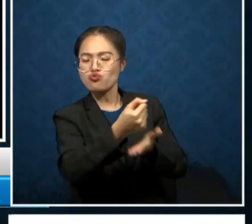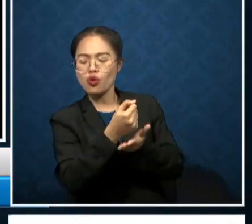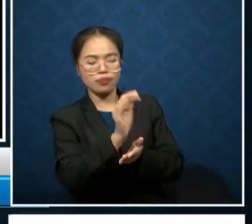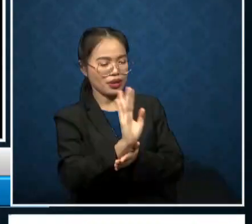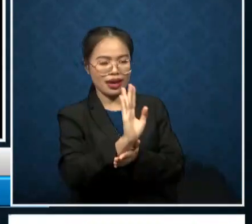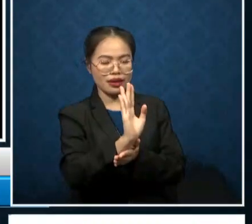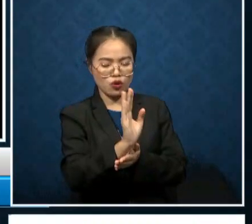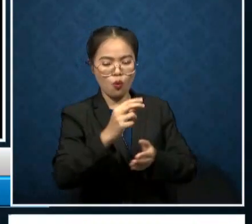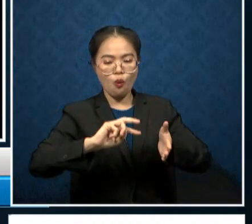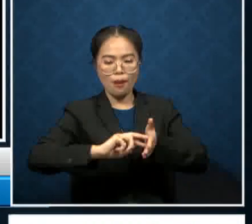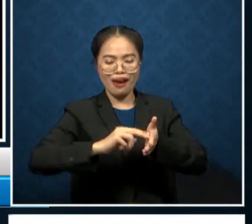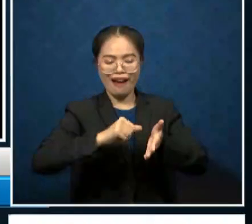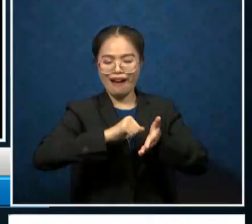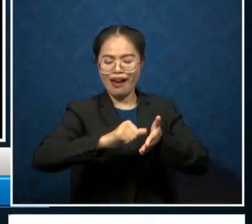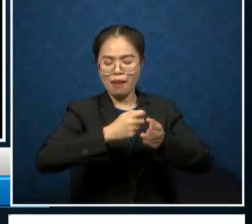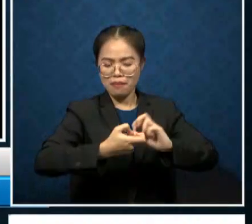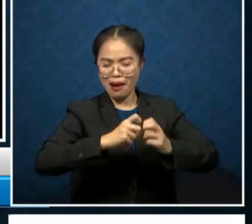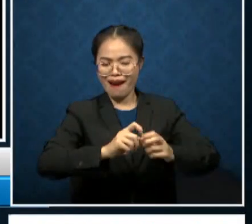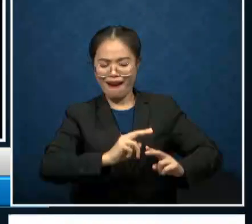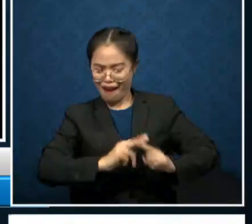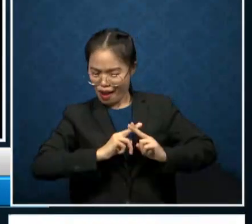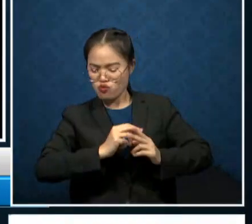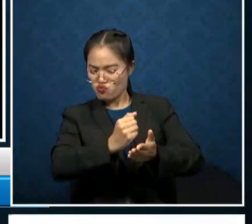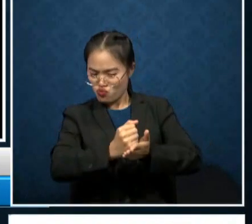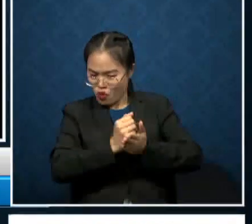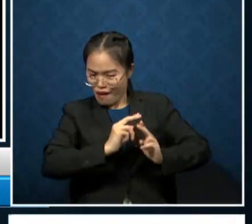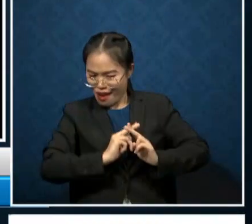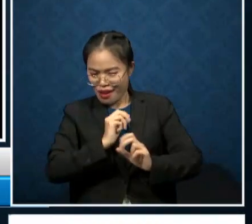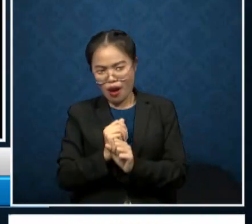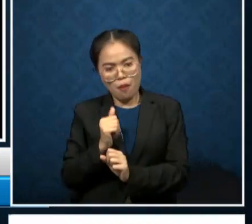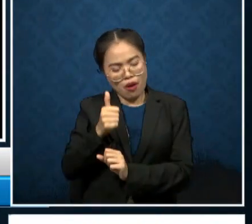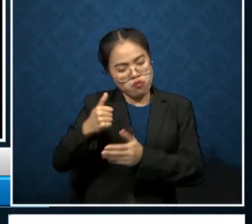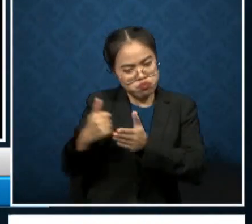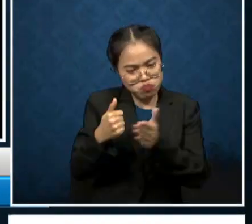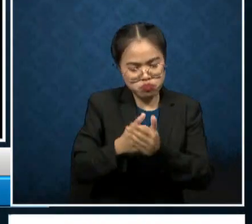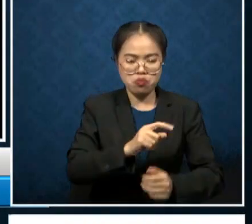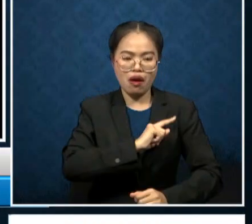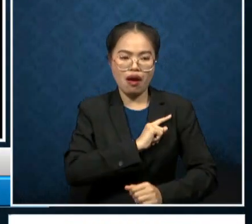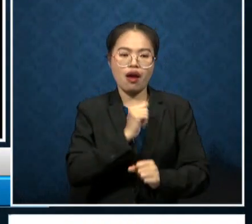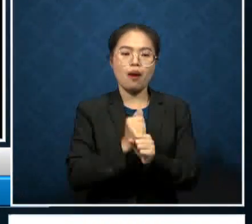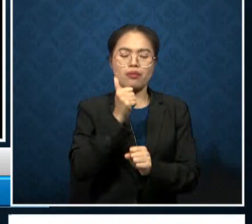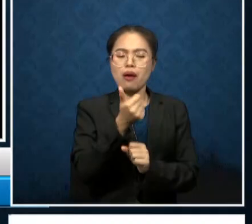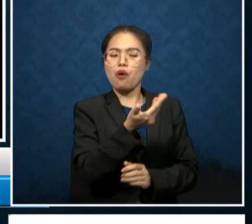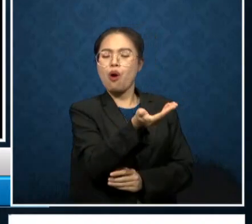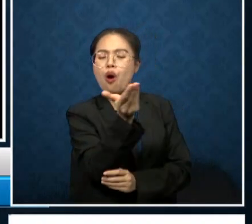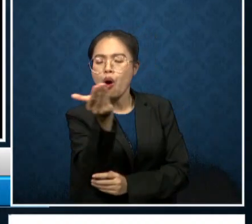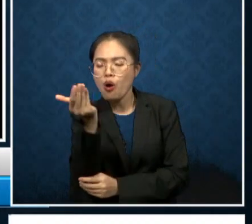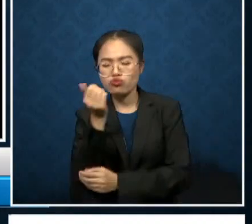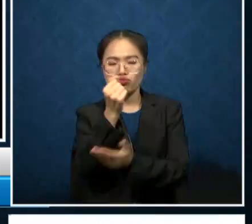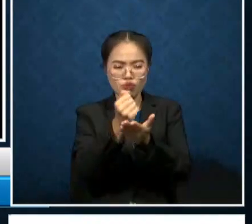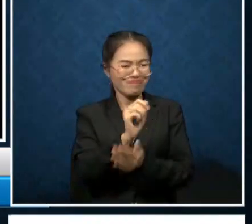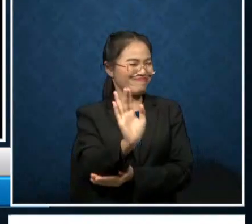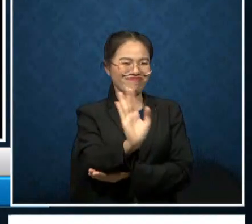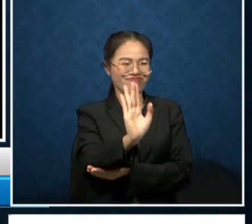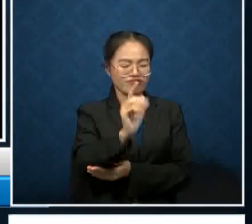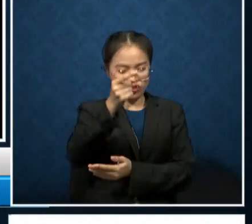การแใหญ่คือต้องให้เกษตรกรอยู่ช่วยเหลือตัวเองได้ขับเคลื่อนด้วยตัวเองได้ไม่เป็นกลุ่มที่ต้องแบมือขออยู่ตลอดเวลาแต่ต้องพัฒนาอย่างต่อ